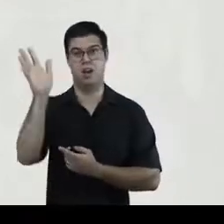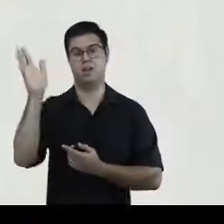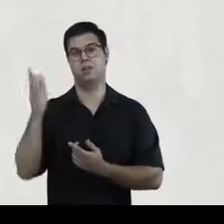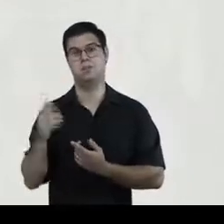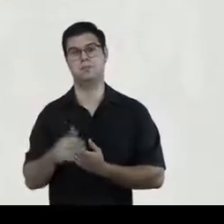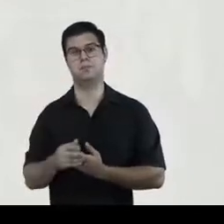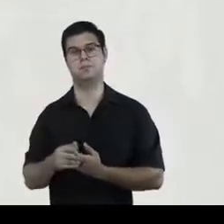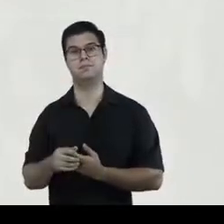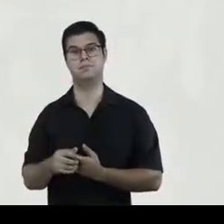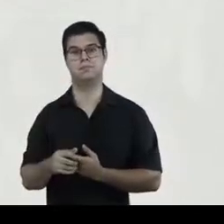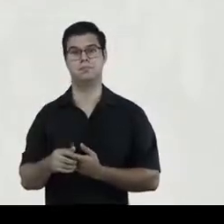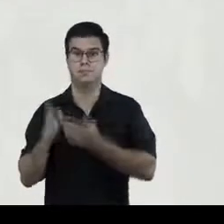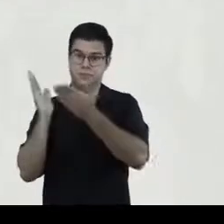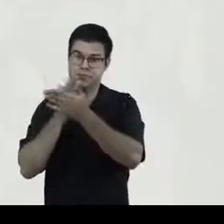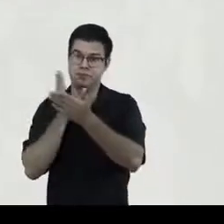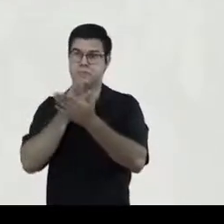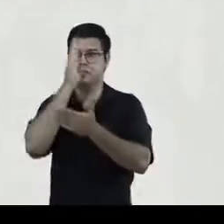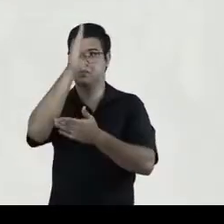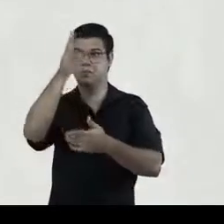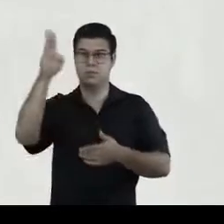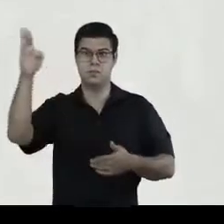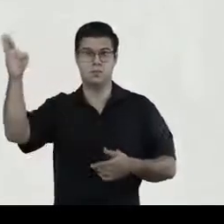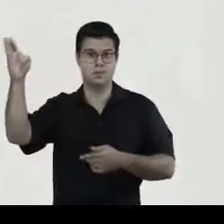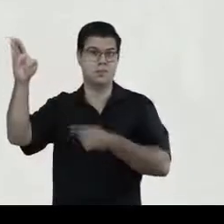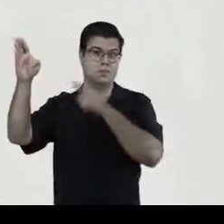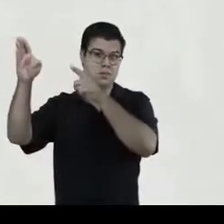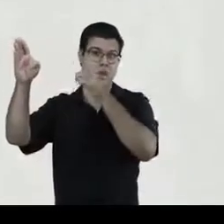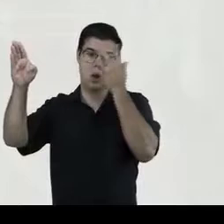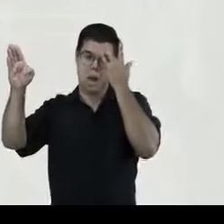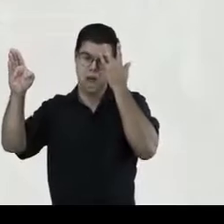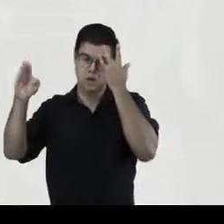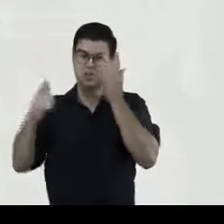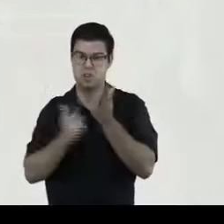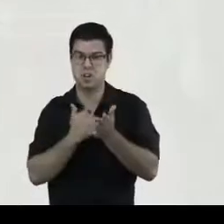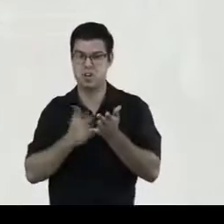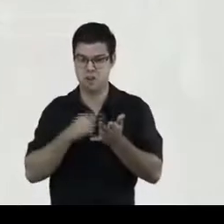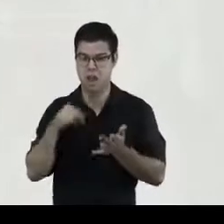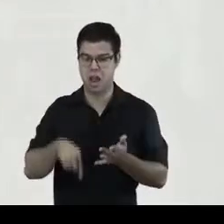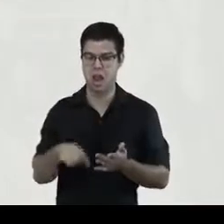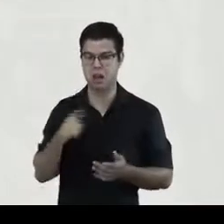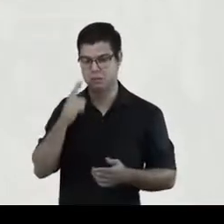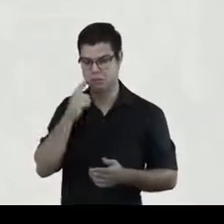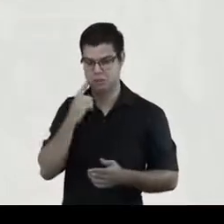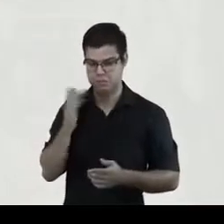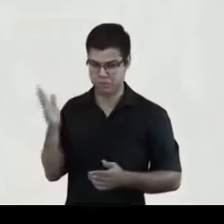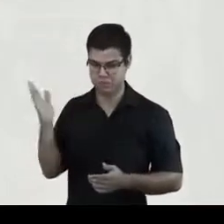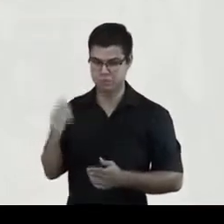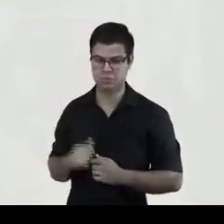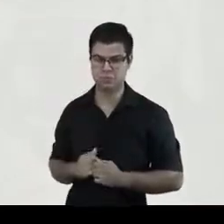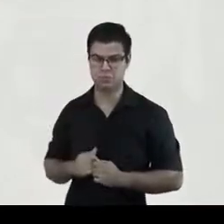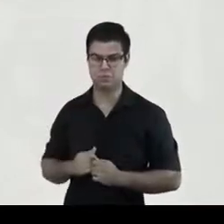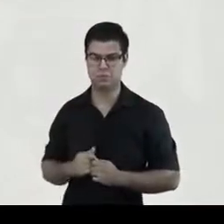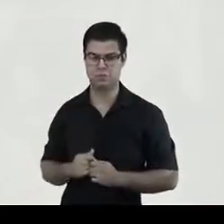et je pense que c'est celui-là. Suivante. Nous arrivons presque à la fin. Donc,